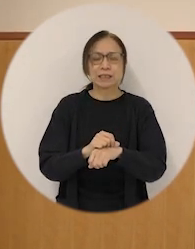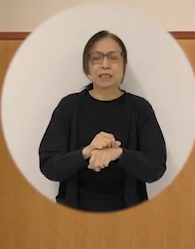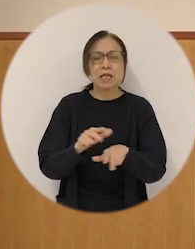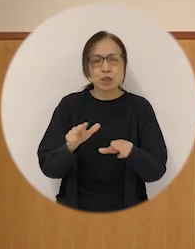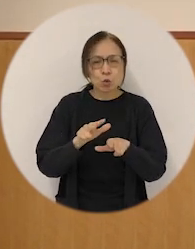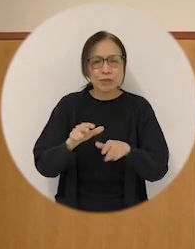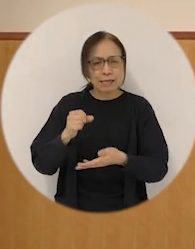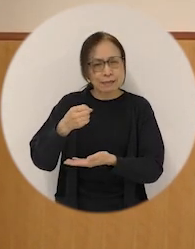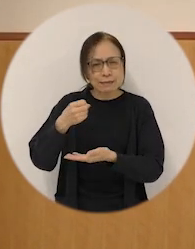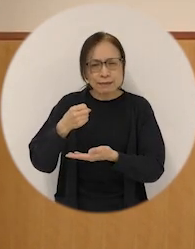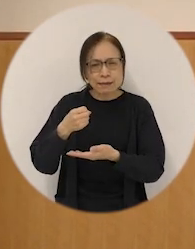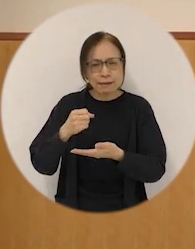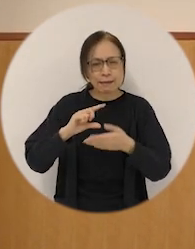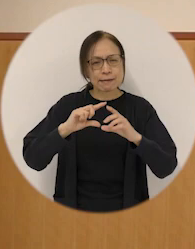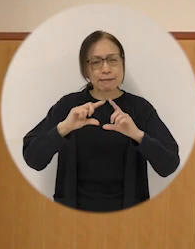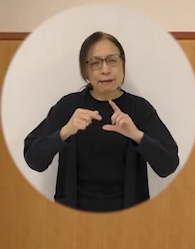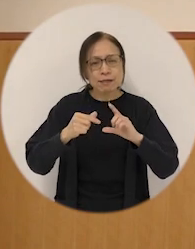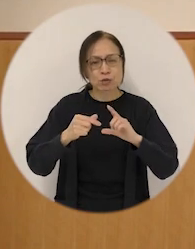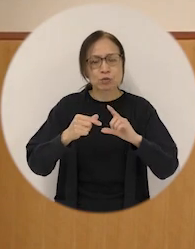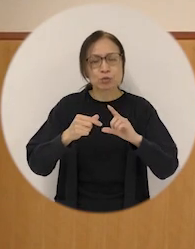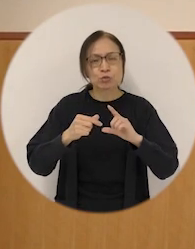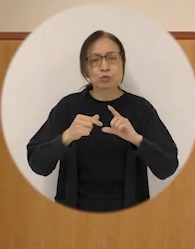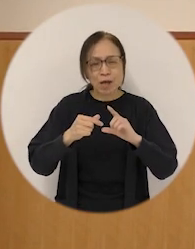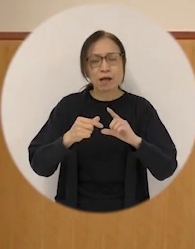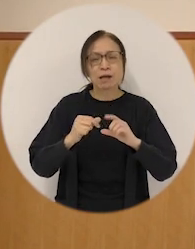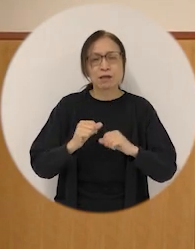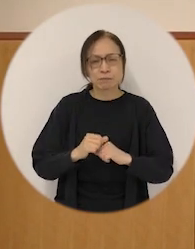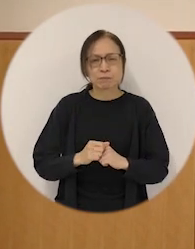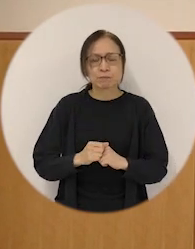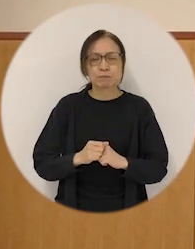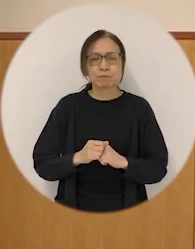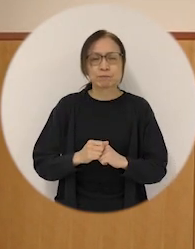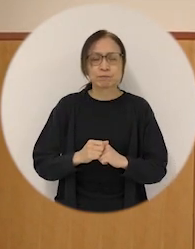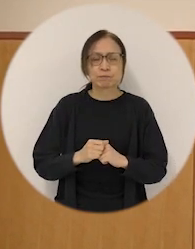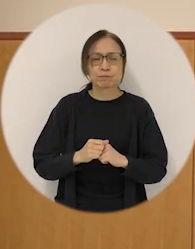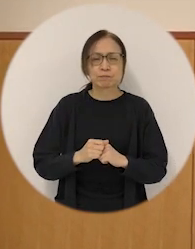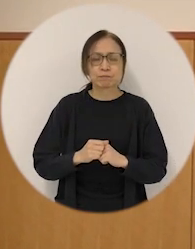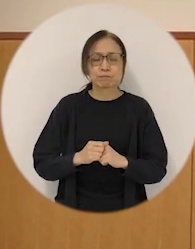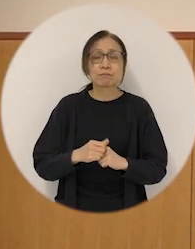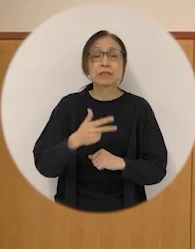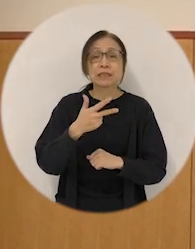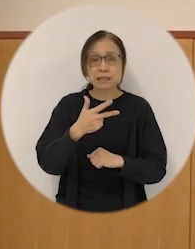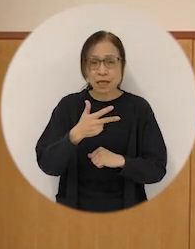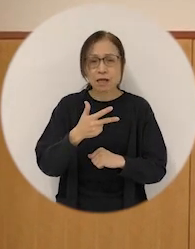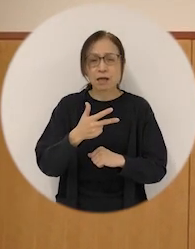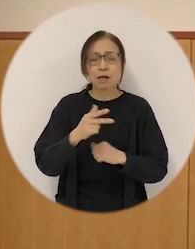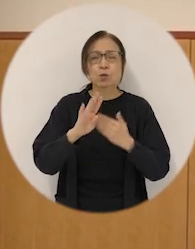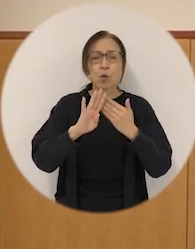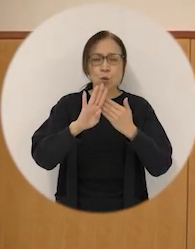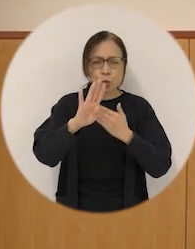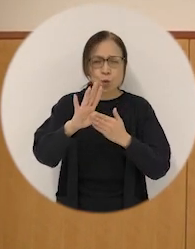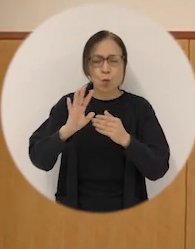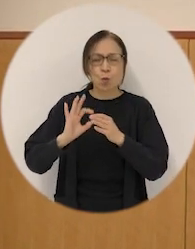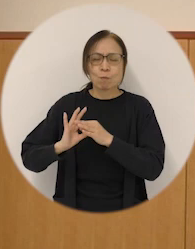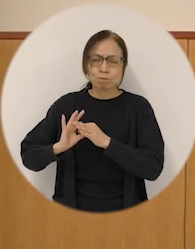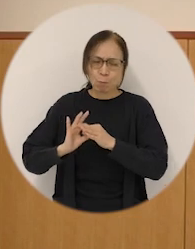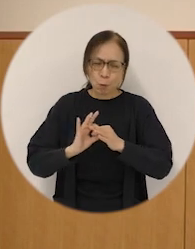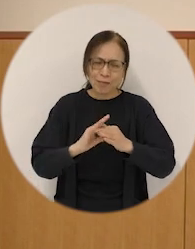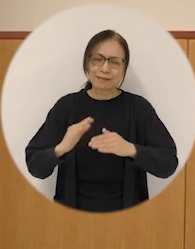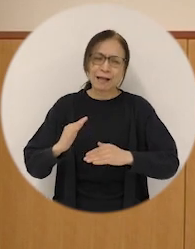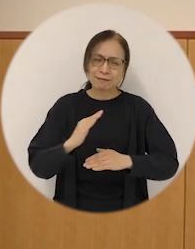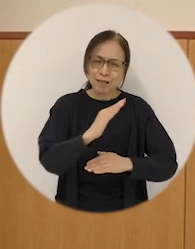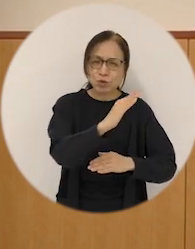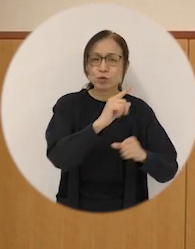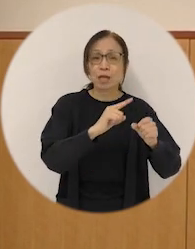まあ、本市に限ったことではないとは思いますけれど、本市が今後さらに持続的に発展していくため